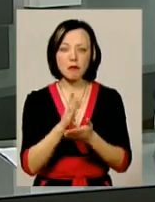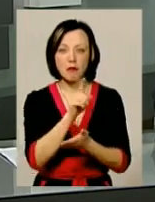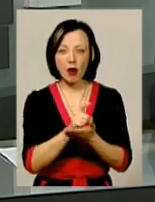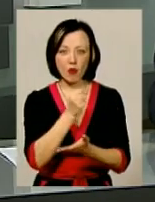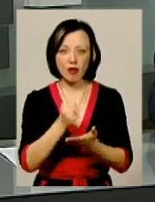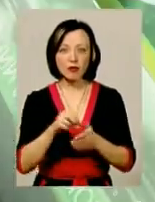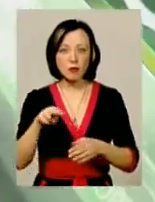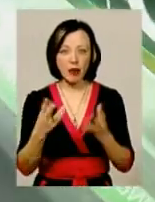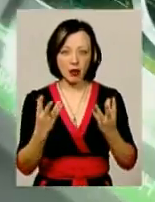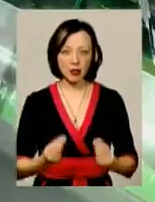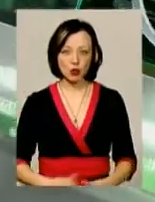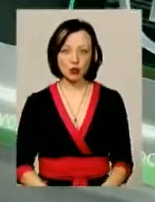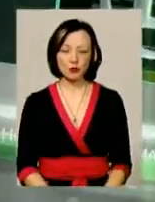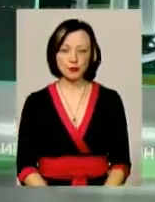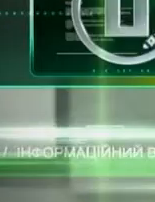п'ятницю.